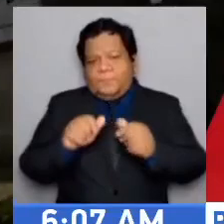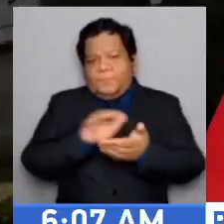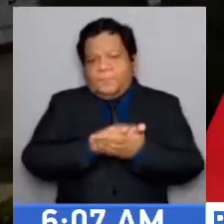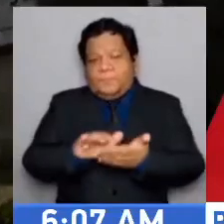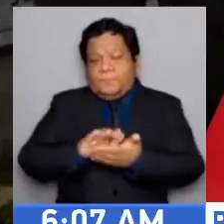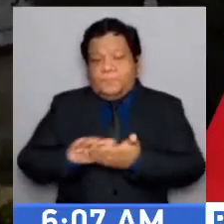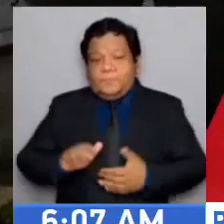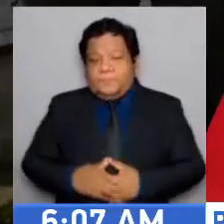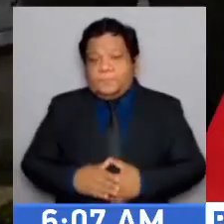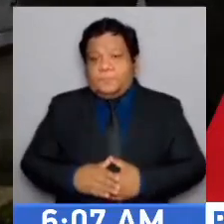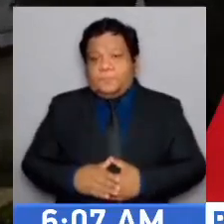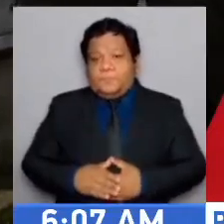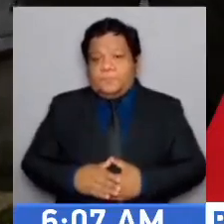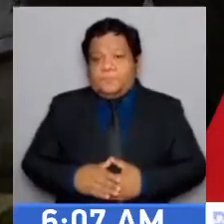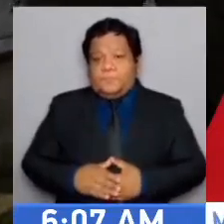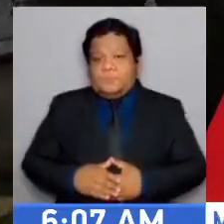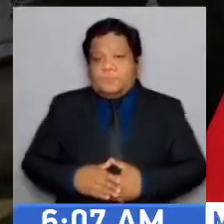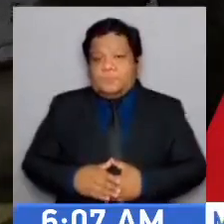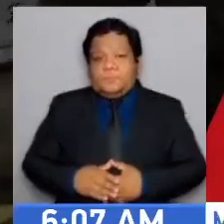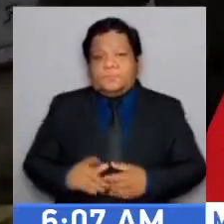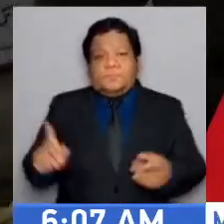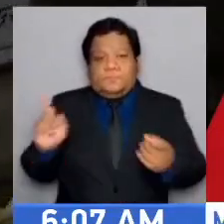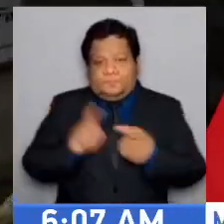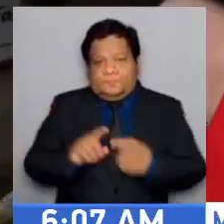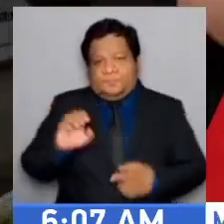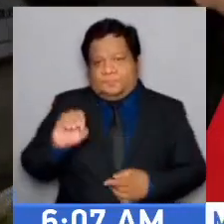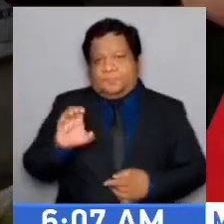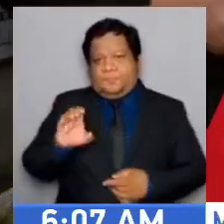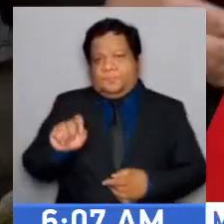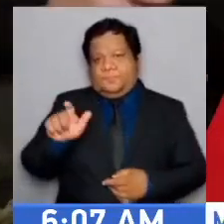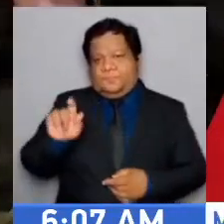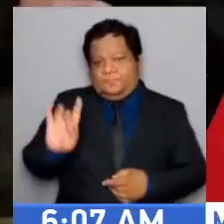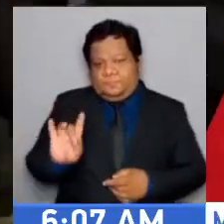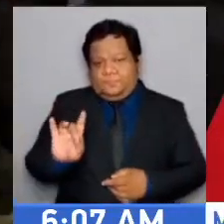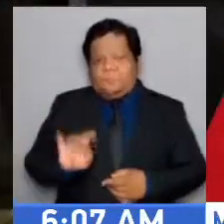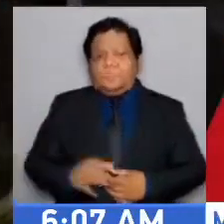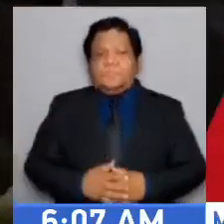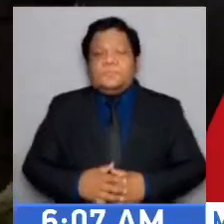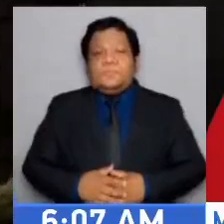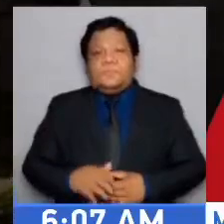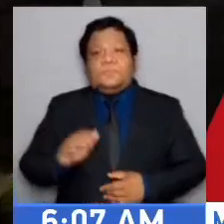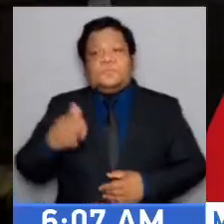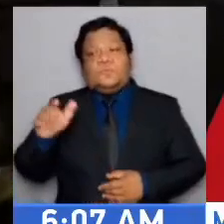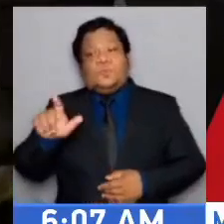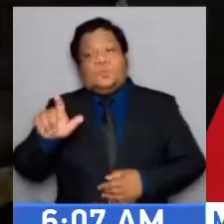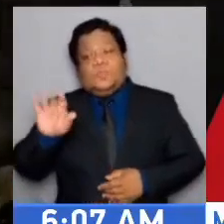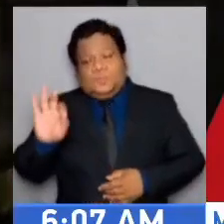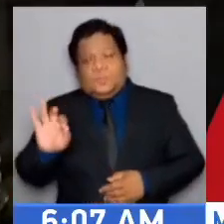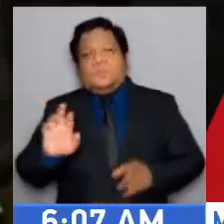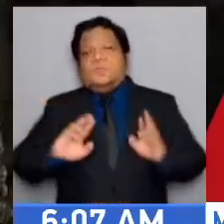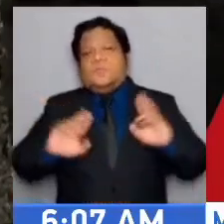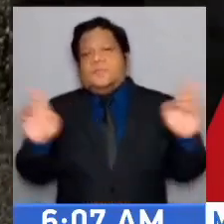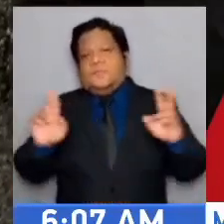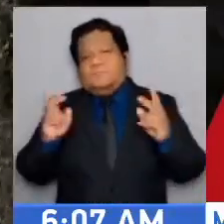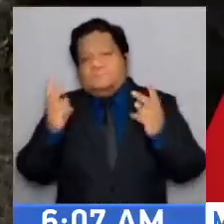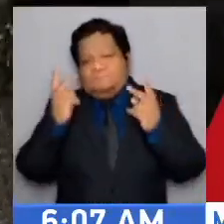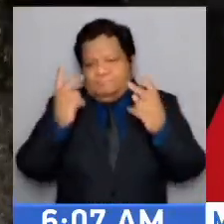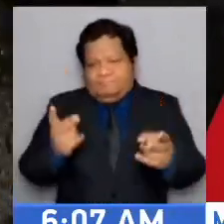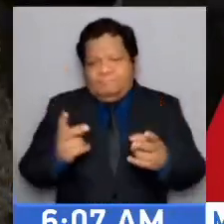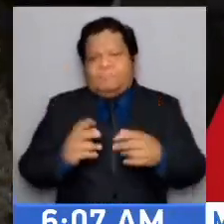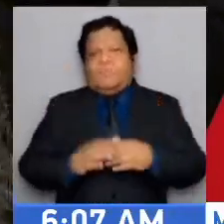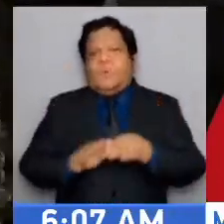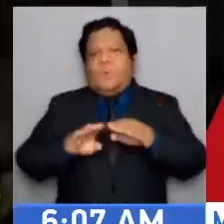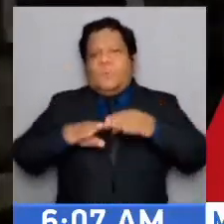lang ho yan? Hanggang 28 po. Okay, tapos ano na? 29 po, yun po yung oras po ng dalo. Sisimulan nyo na 29 hanggang November